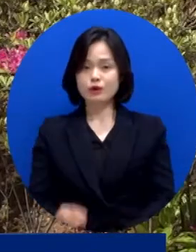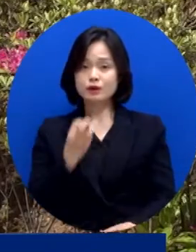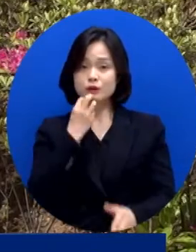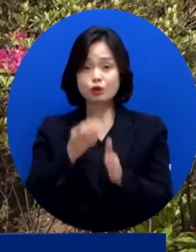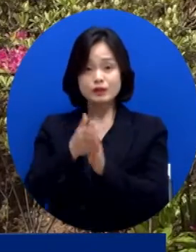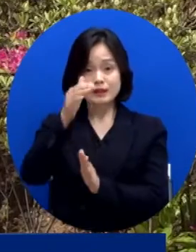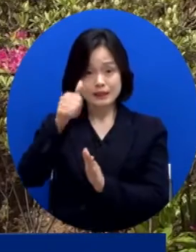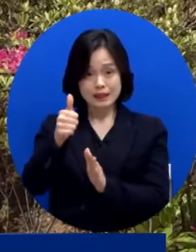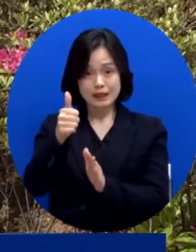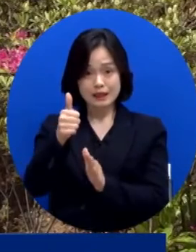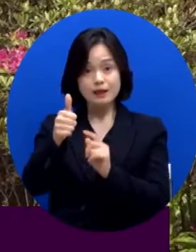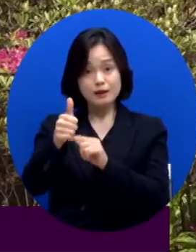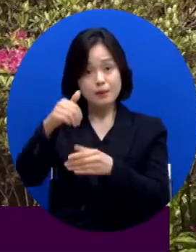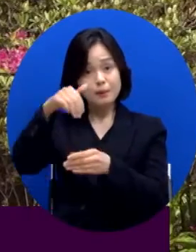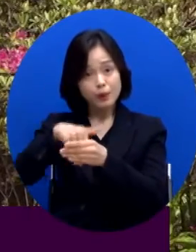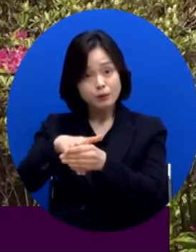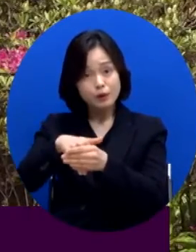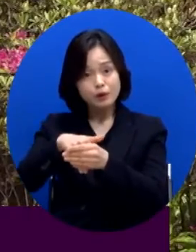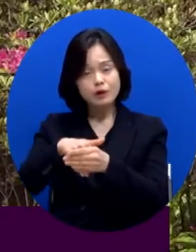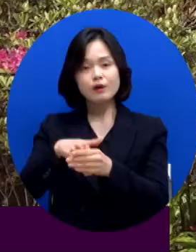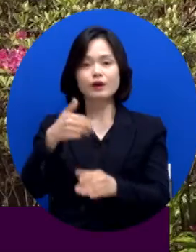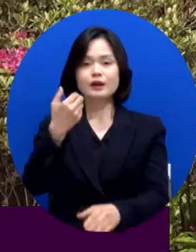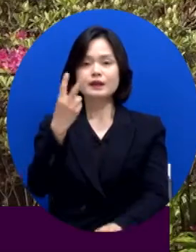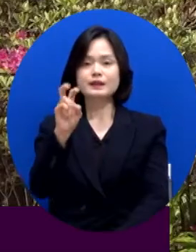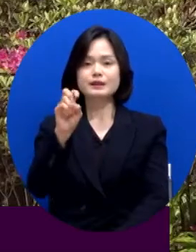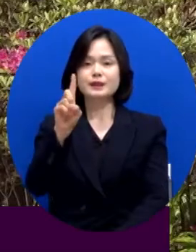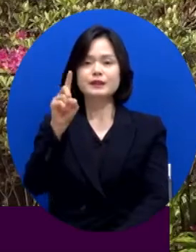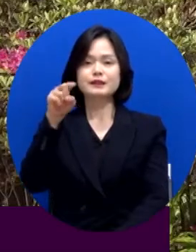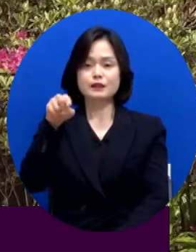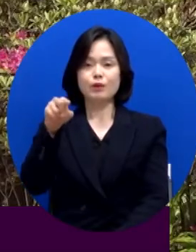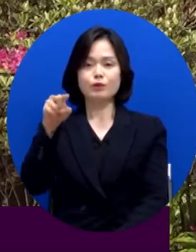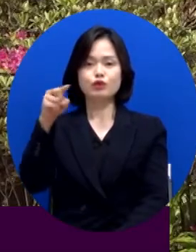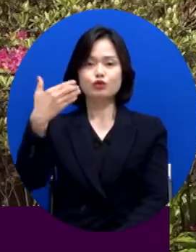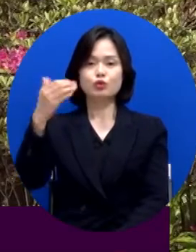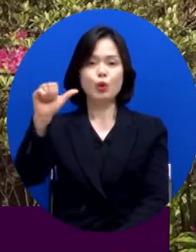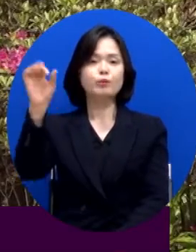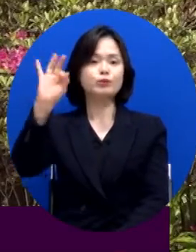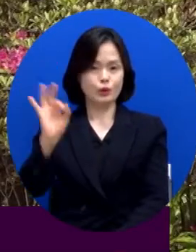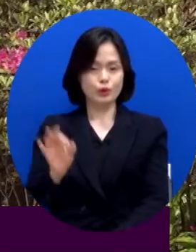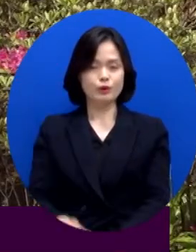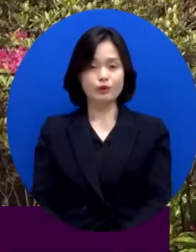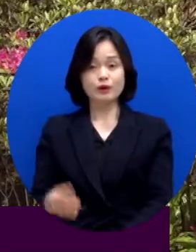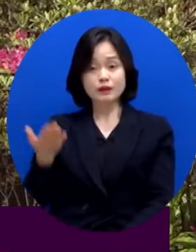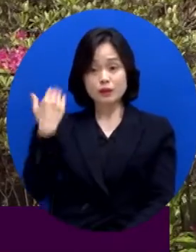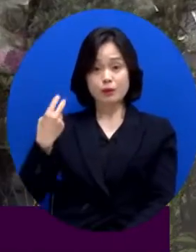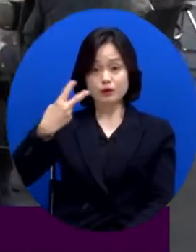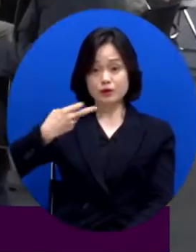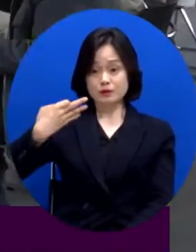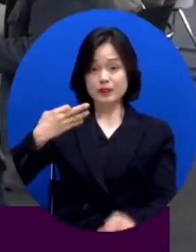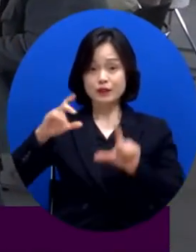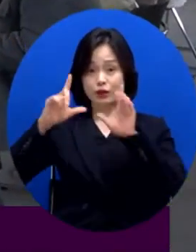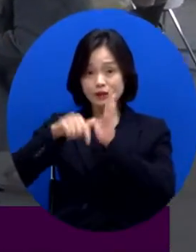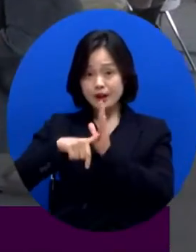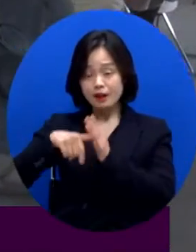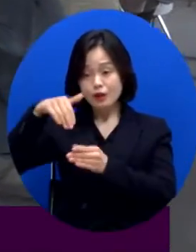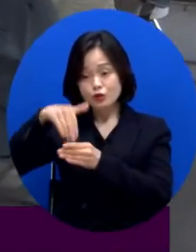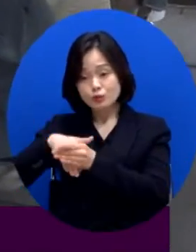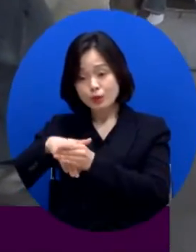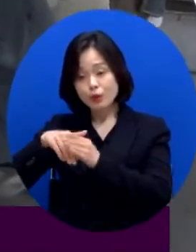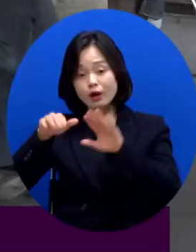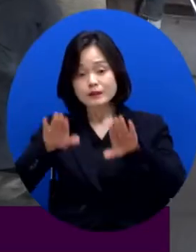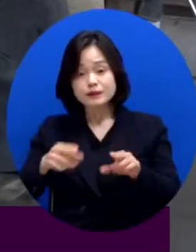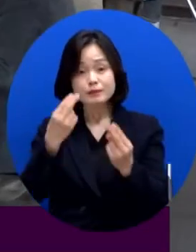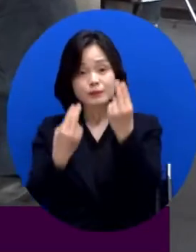보궐선거만도 21.95%의 투표율을 보였습니다. 지난 2014년 치러진 재보선보다도 높아 역대 가장